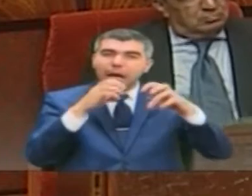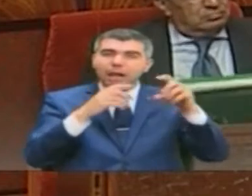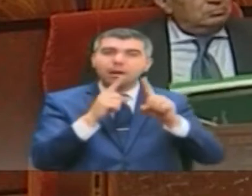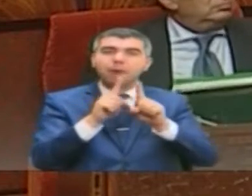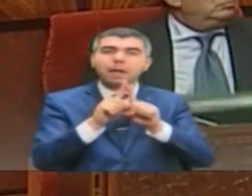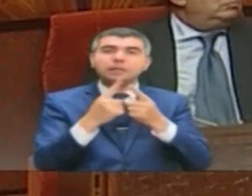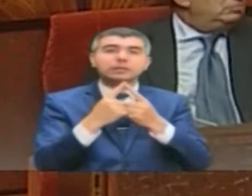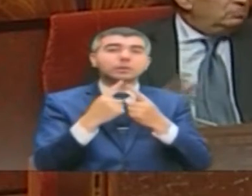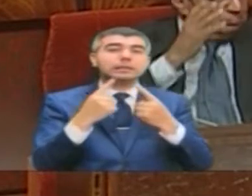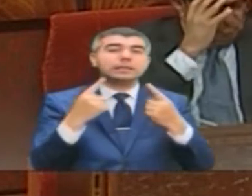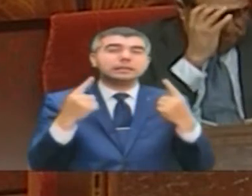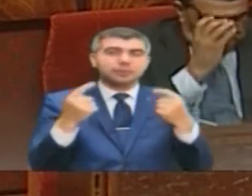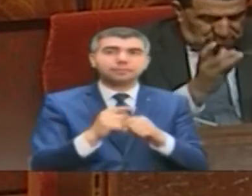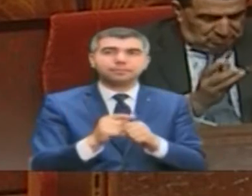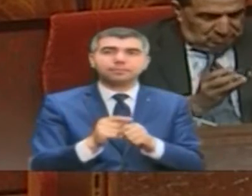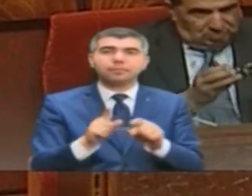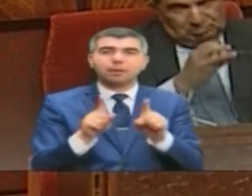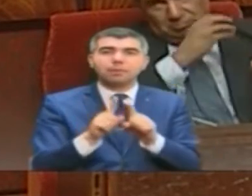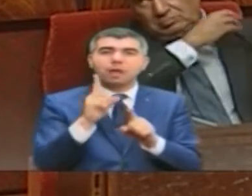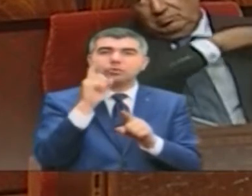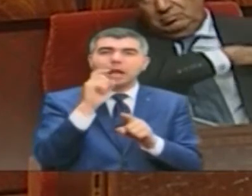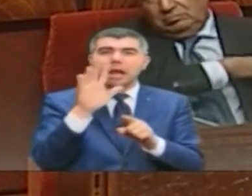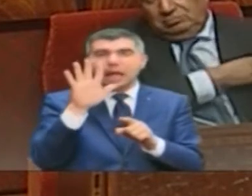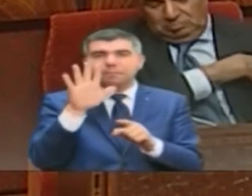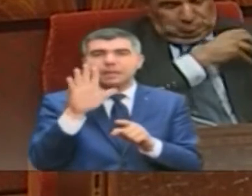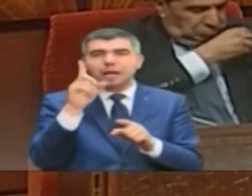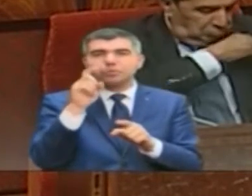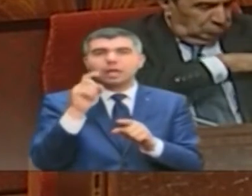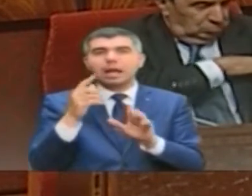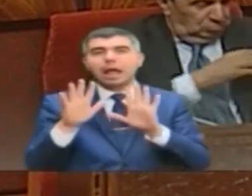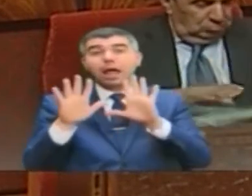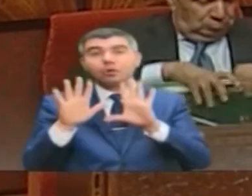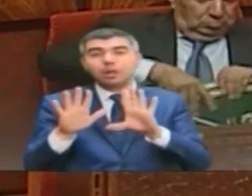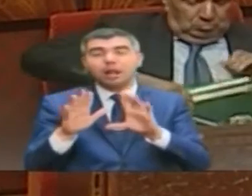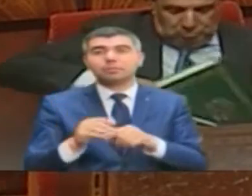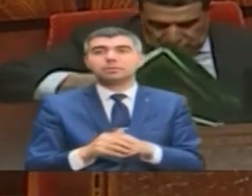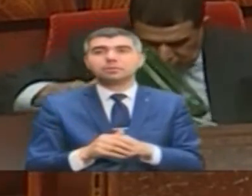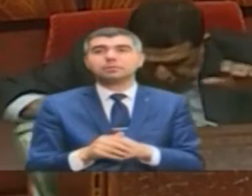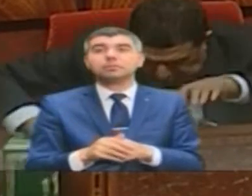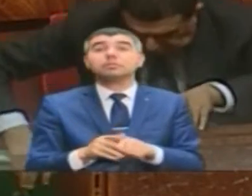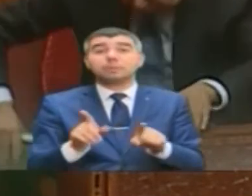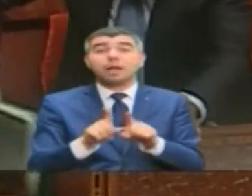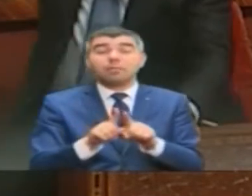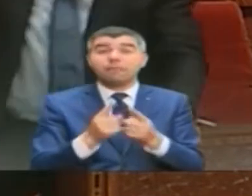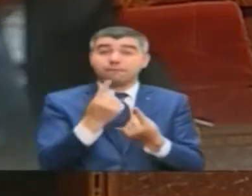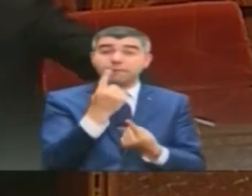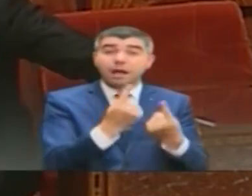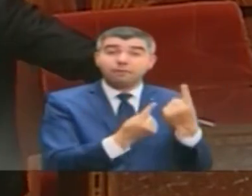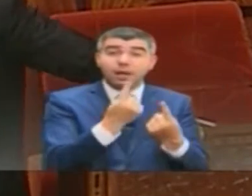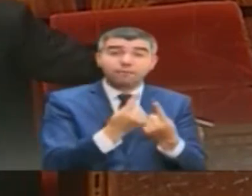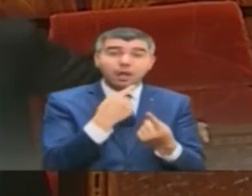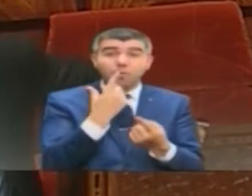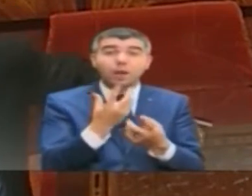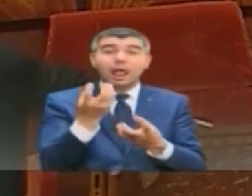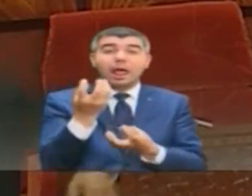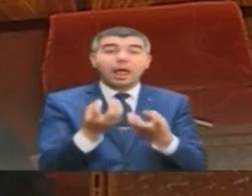خصوصا في الفتره ديال ماي اكتوبر الشيء اللي كجعل الغابات معرضه لمخاطر الحرائق وهذا